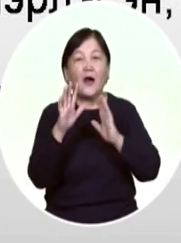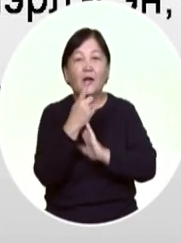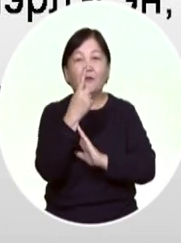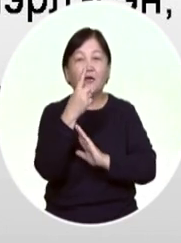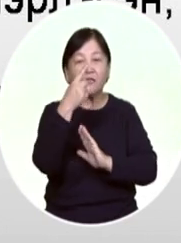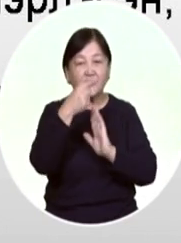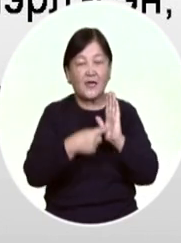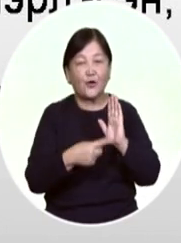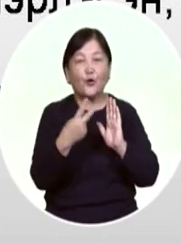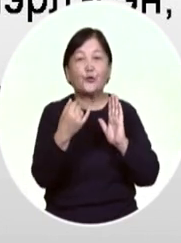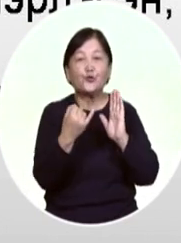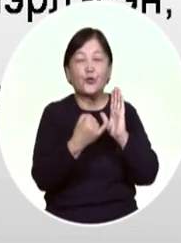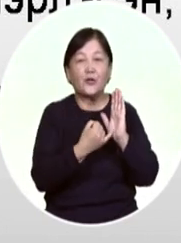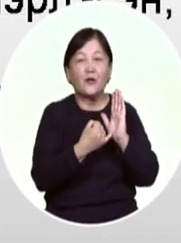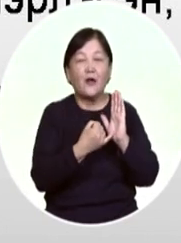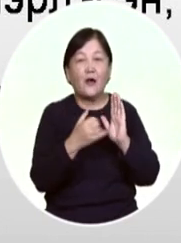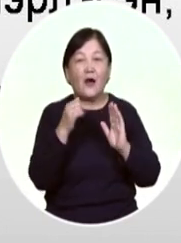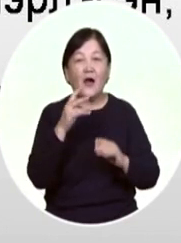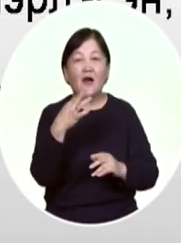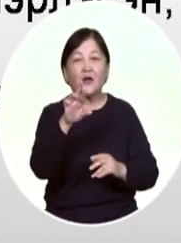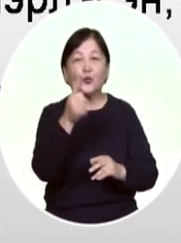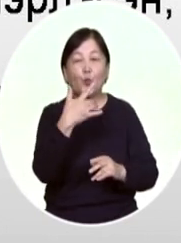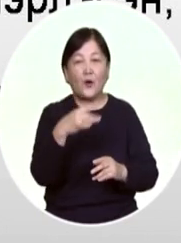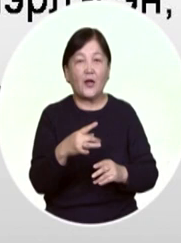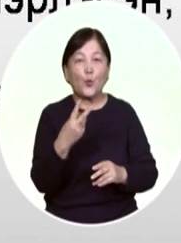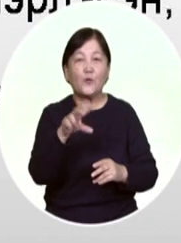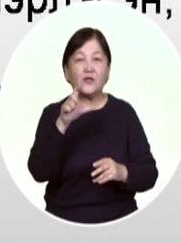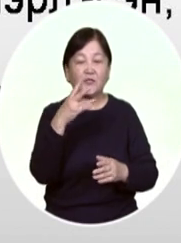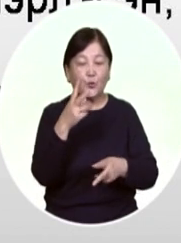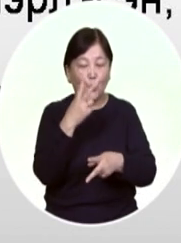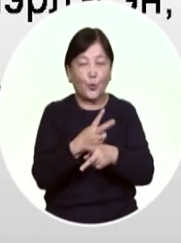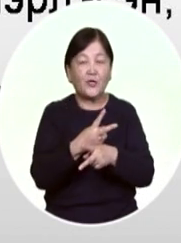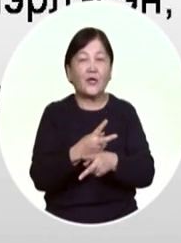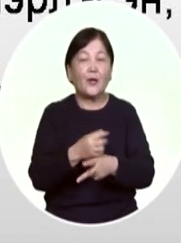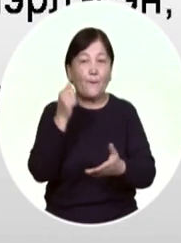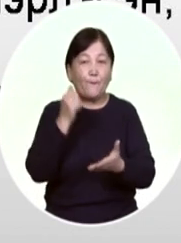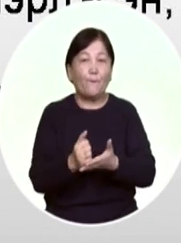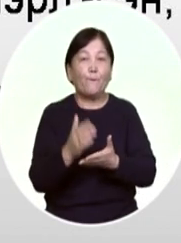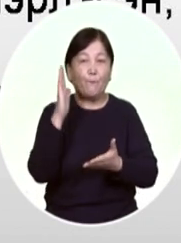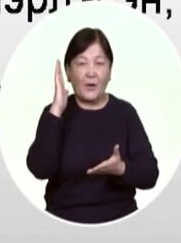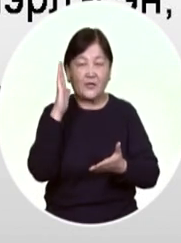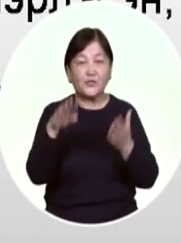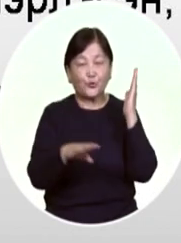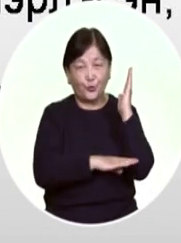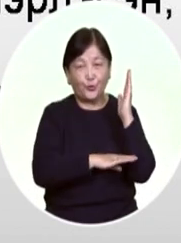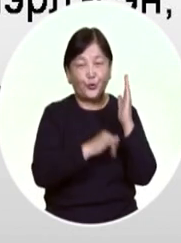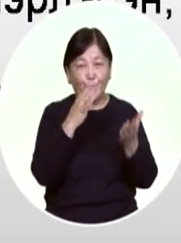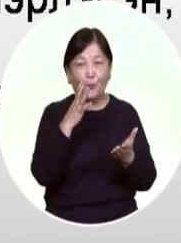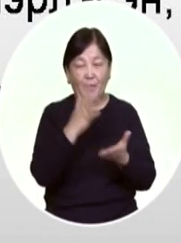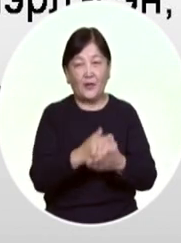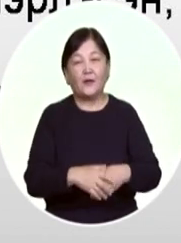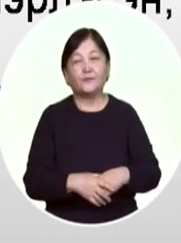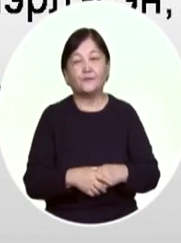өдөр бол анх тухаар үндсэн хуулийг баталсан өдөр Монголд түүхэн данхудаа бүгд найрамдах засгийг тунхилсан өдөр